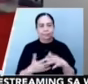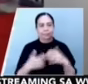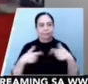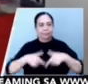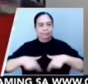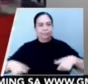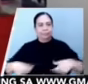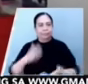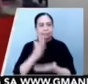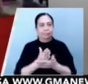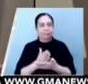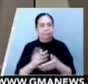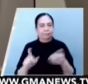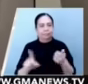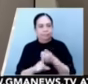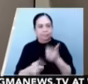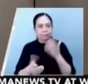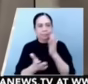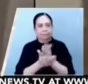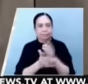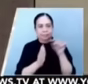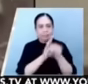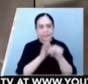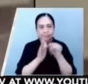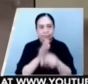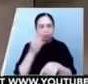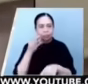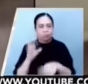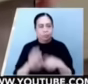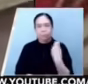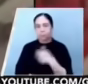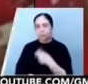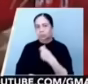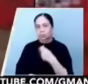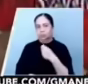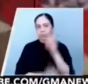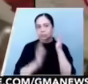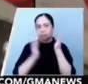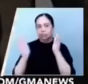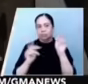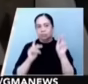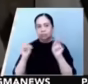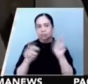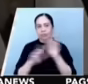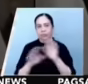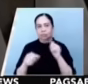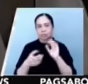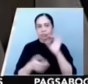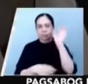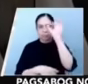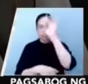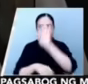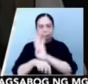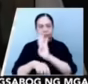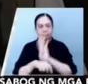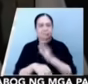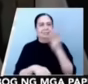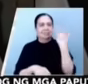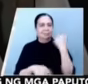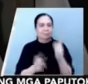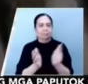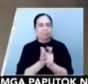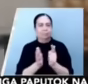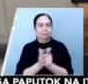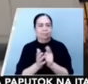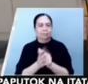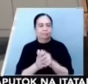attacks, stop the killings, o kaya itong pamaypay na may serbisyo sa tao, wag gawing negosyo. Dati na itong ipinagbawal at kinukumpis